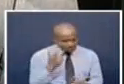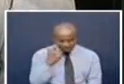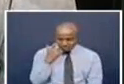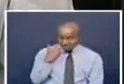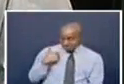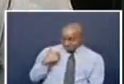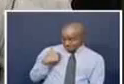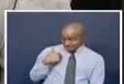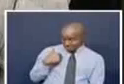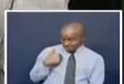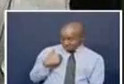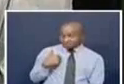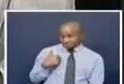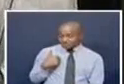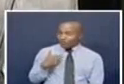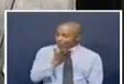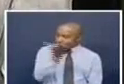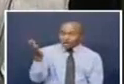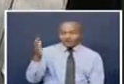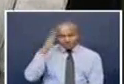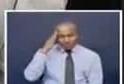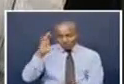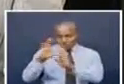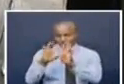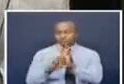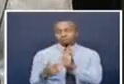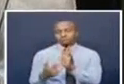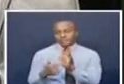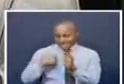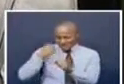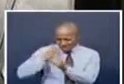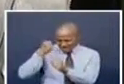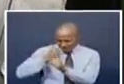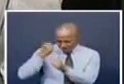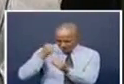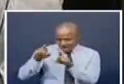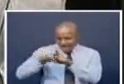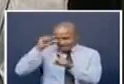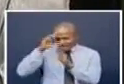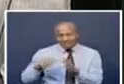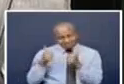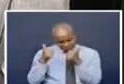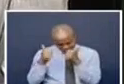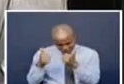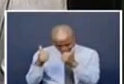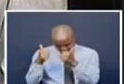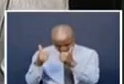letu inatambuliwa kikatiba. Yale kazi kama gavana ama serikali za kaunti zinatakana zifanye.